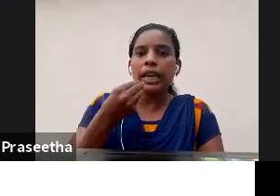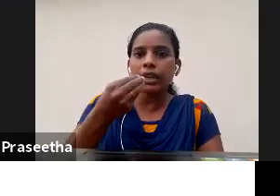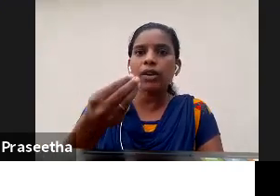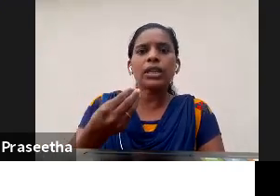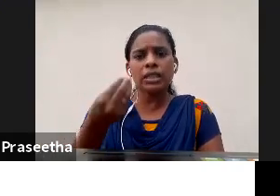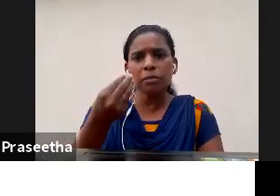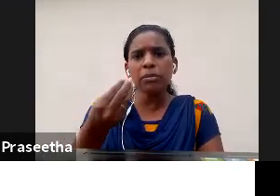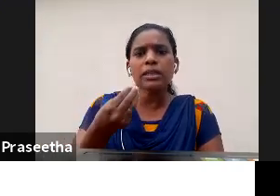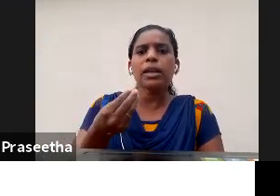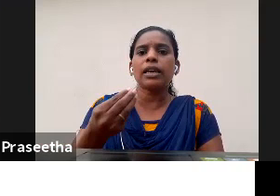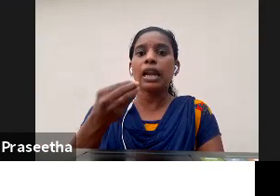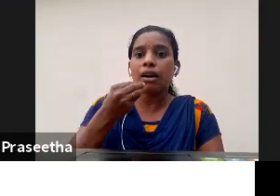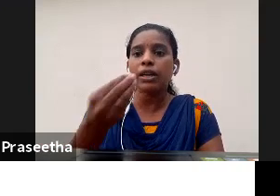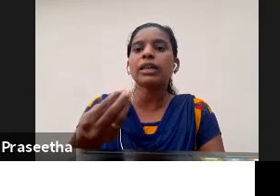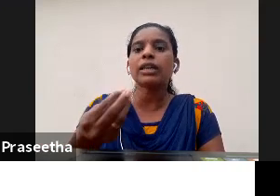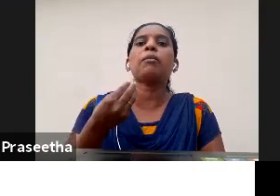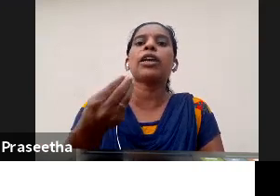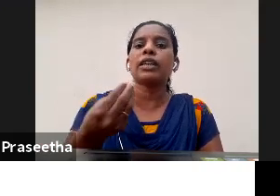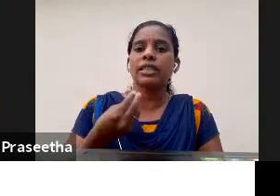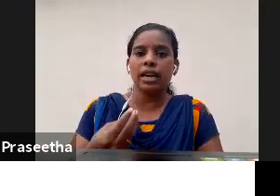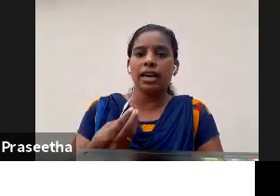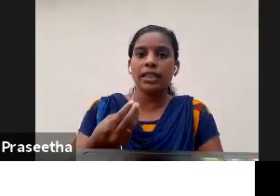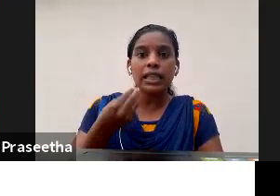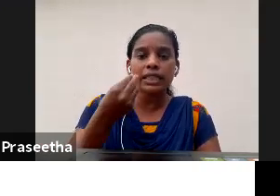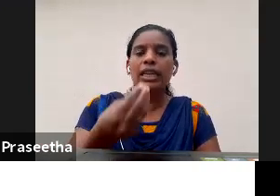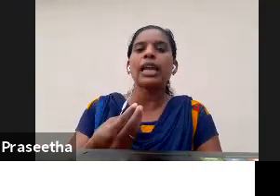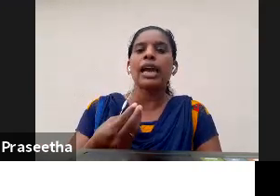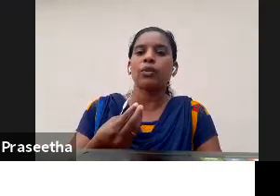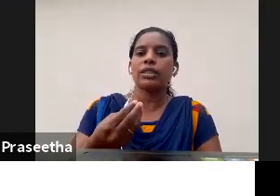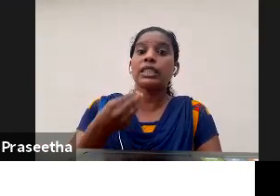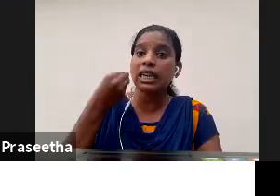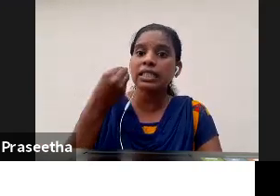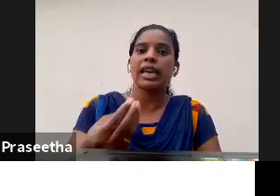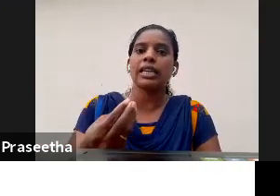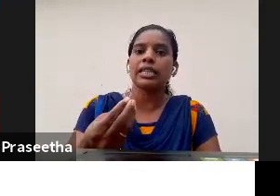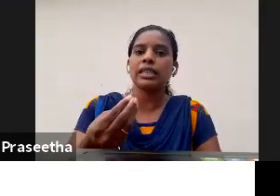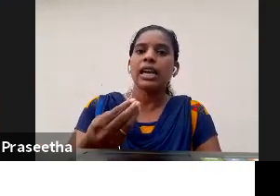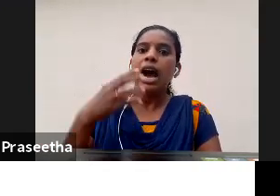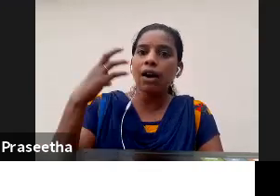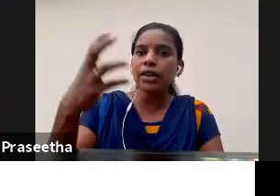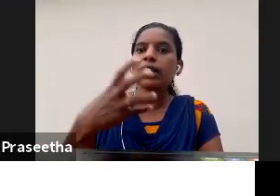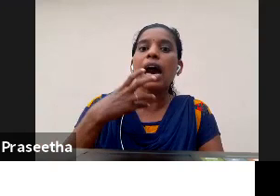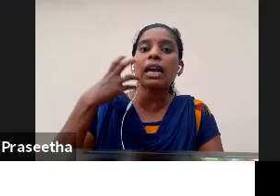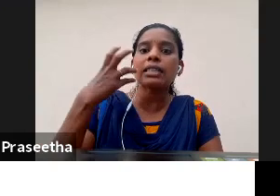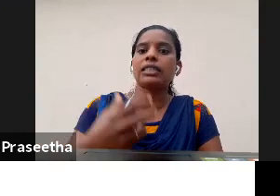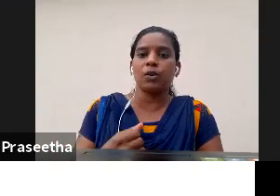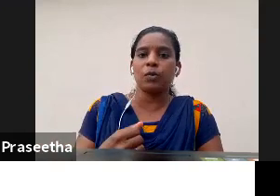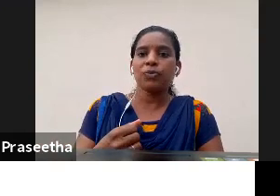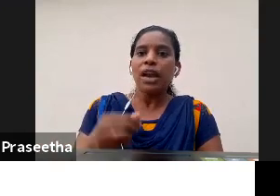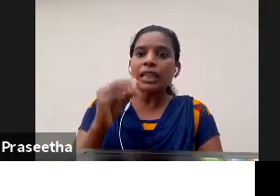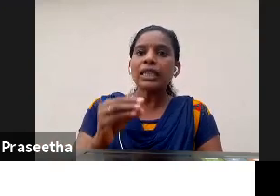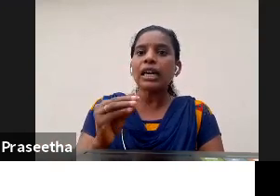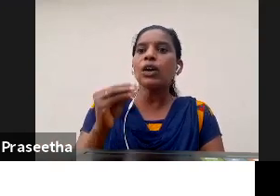എന്നൊക്കെ ആയിരിക്കും അവർ സിമ്പിൾ സിമ്പിൾ ആയിട്ടുള്ള അവർക്ക് കമ്മ്യൂണിക്കേറ്റ് ചെയ്യാൻ കഴിയുന്ന ചില ലാംഗ്വേജ് ചില സയൻസ് അവരെ